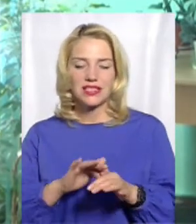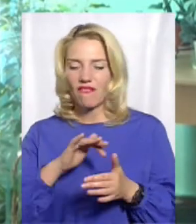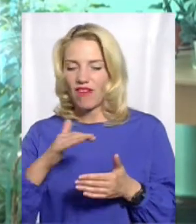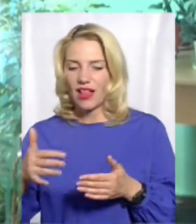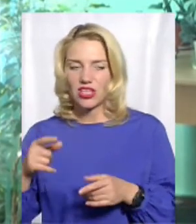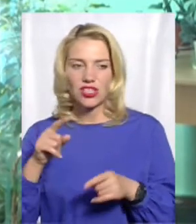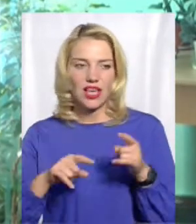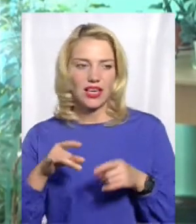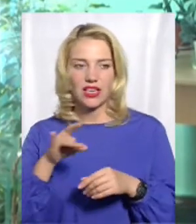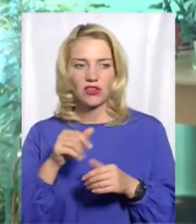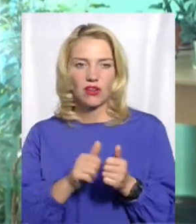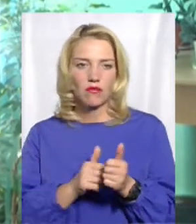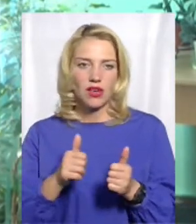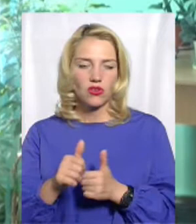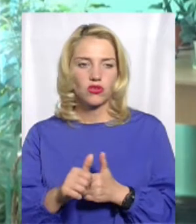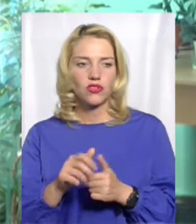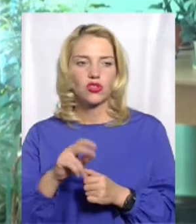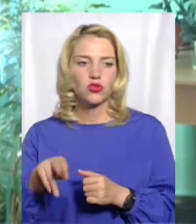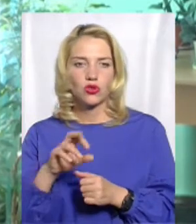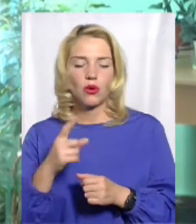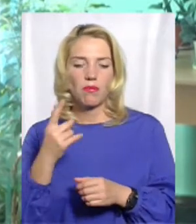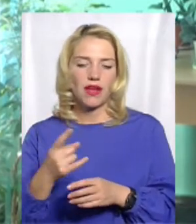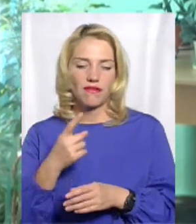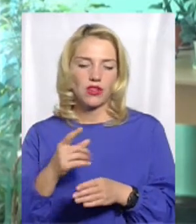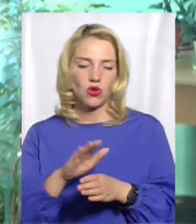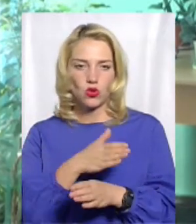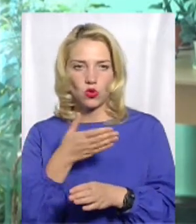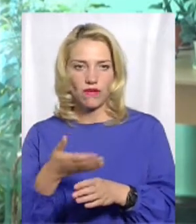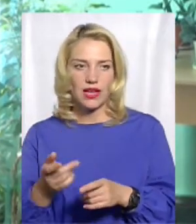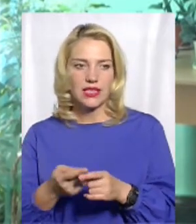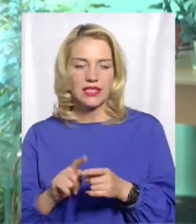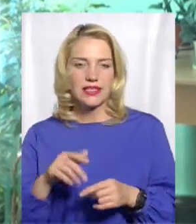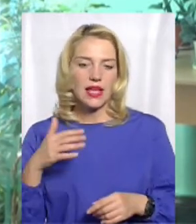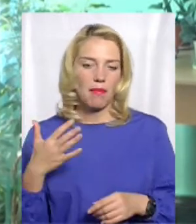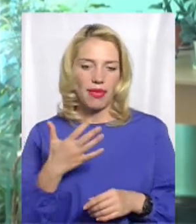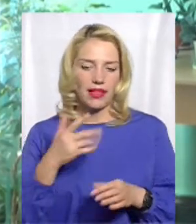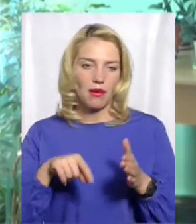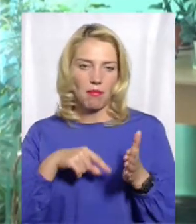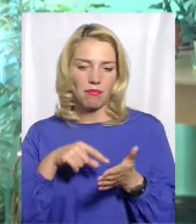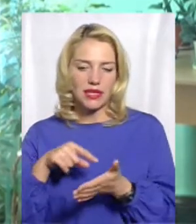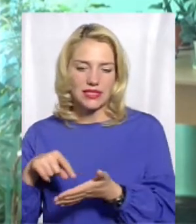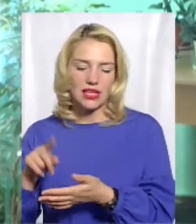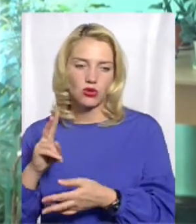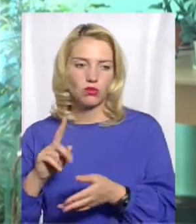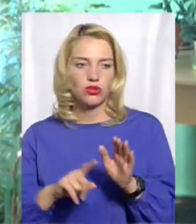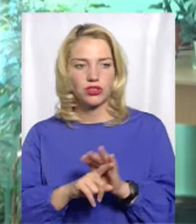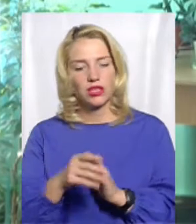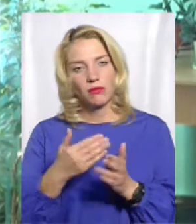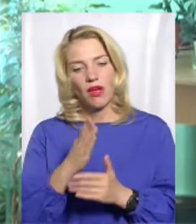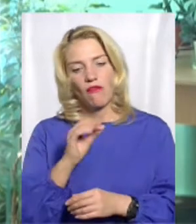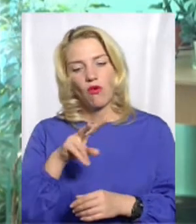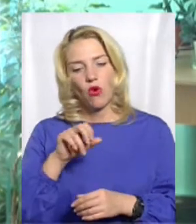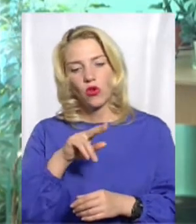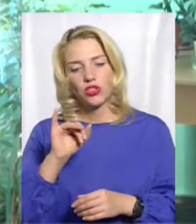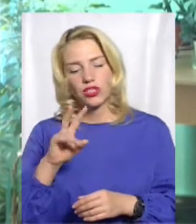йдуть в передових в плані початку первинного сортування. Це 5 міст, які починають, от, наприклад, Получи. Він зробив